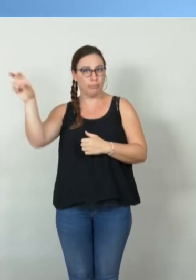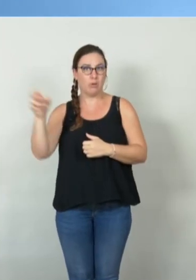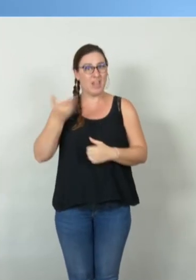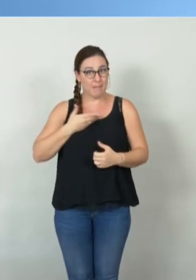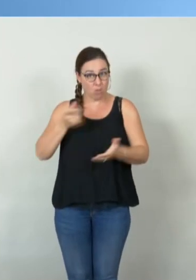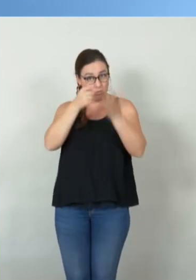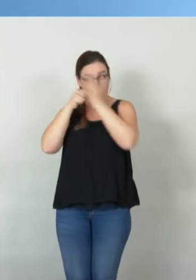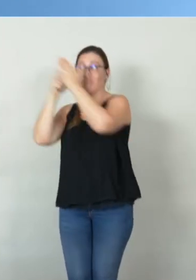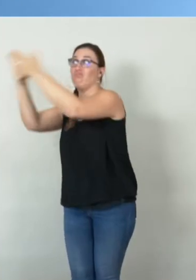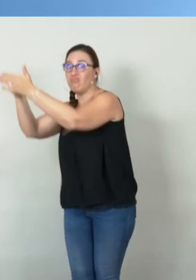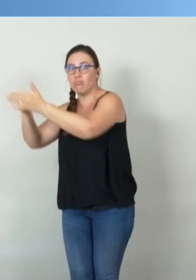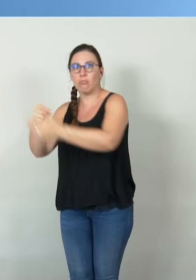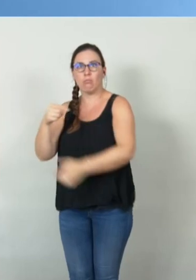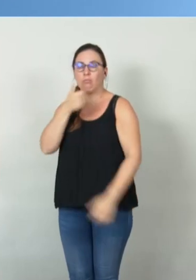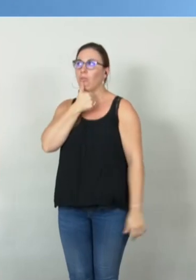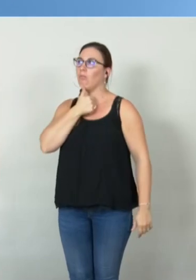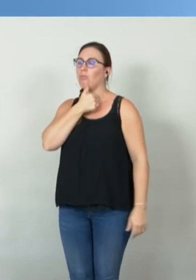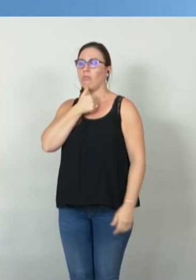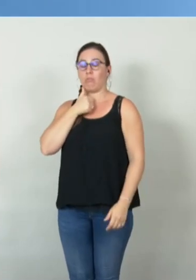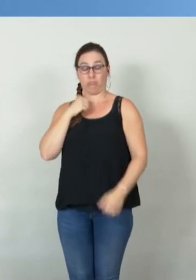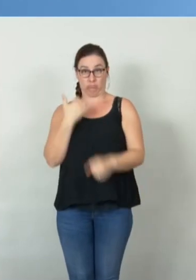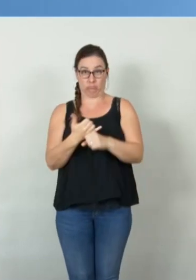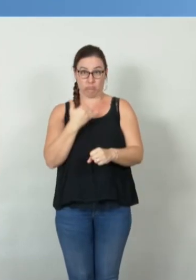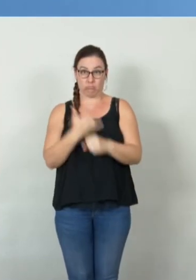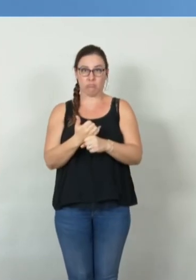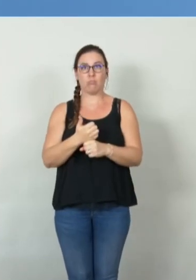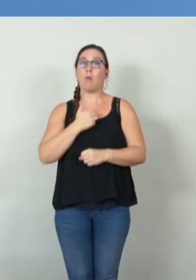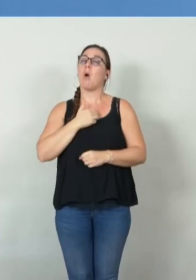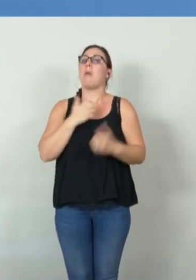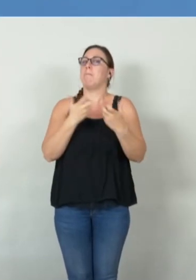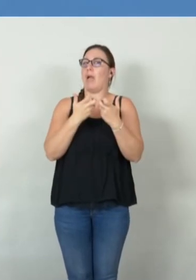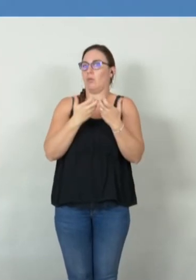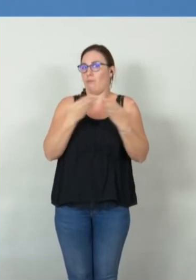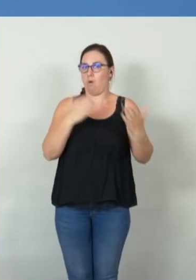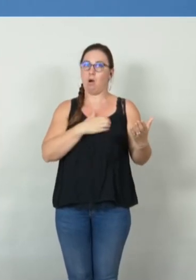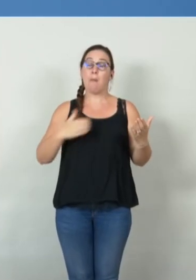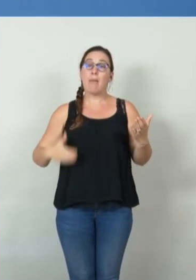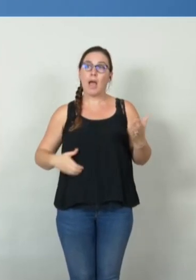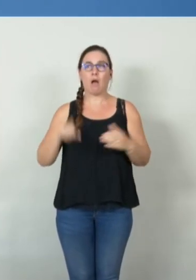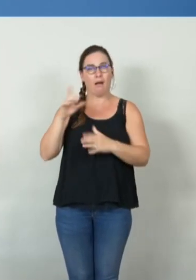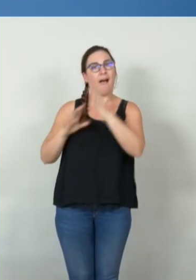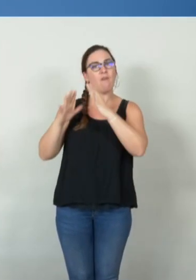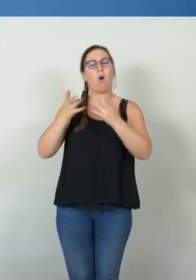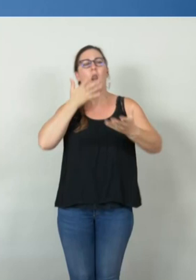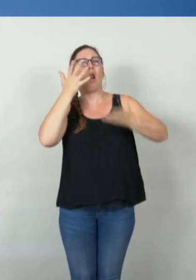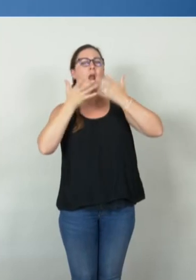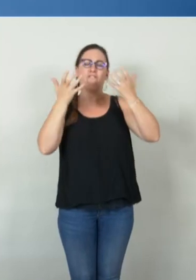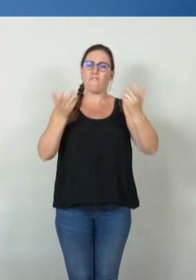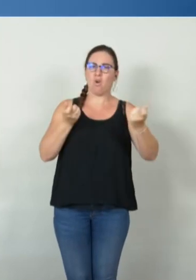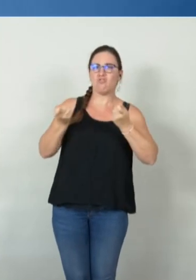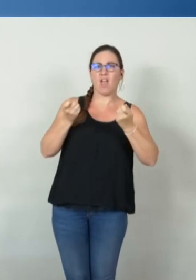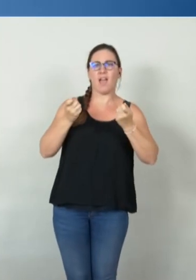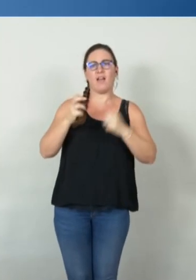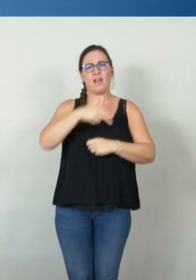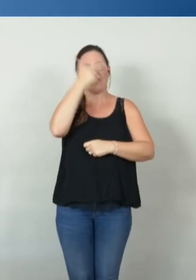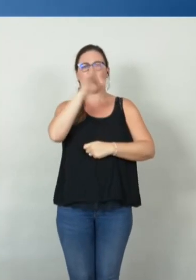la Métro moi j'avoue que quand je bois un maire qui souhaitait diriger les négociations internationales